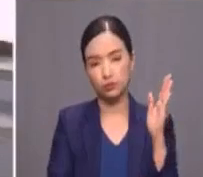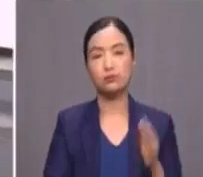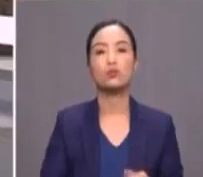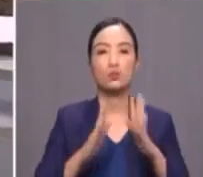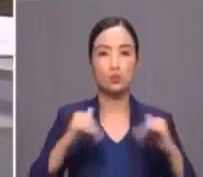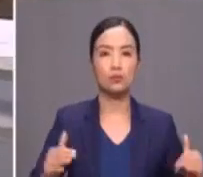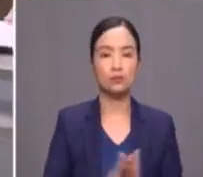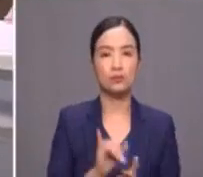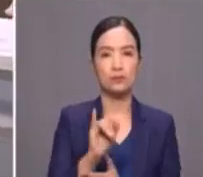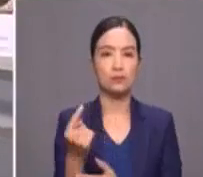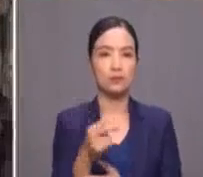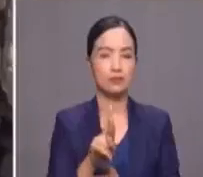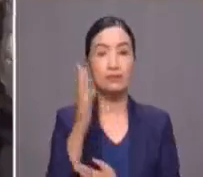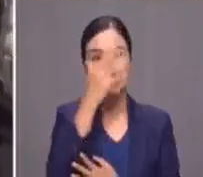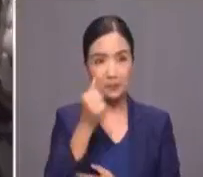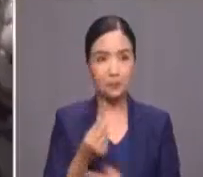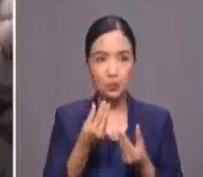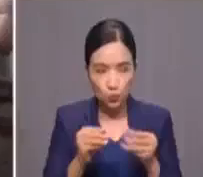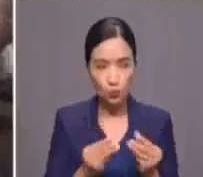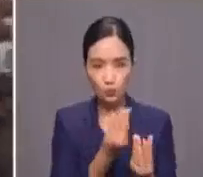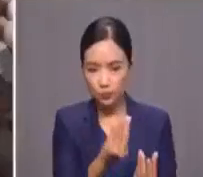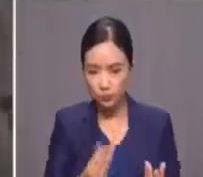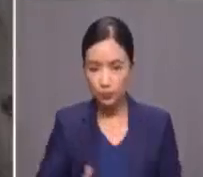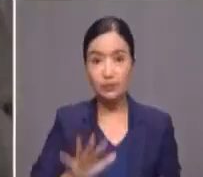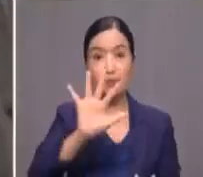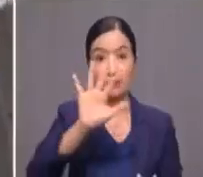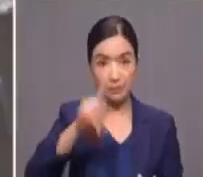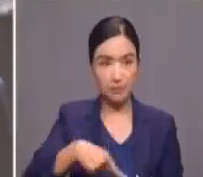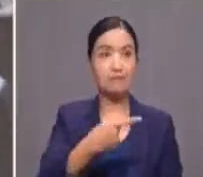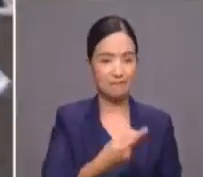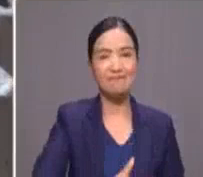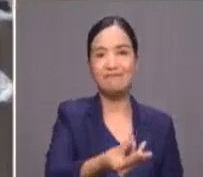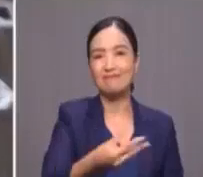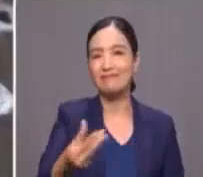แต่เมื่อวานนี้มีเรื่องดีๆนะคะจะเอาบ้านวัดไทรงามจังหวัดสงขลาทั้งนำไข่5,000 2เยอะนะคะ 5,000 2เนี่ยค่ะไปแจกชาวบ้านหลายครอบครัวที่ยังลำบากอยู่นะคะแล้วก็ตกงานขาดรายได้